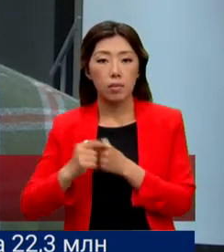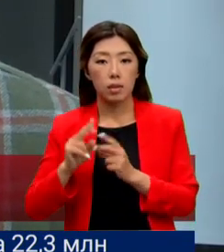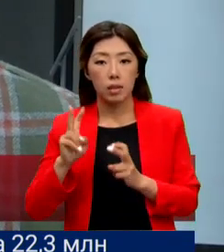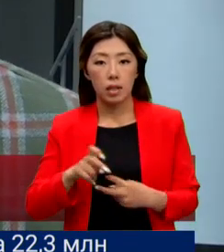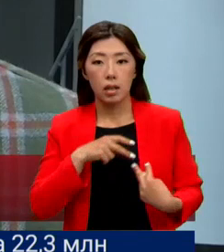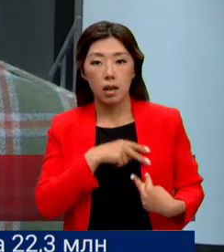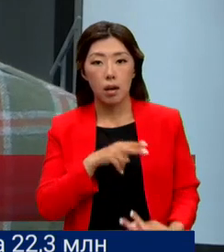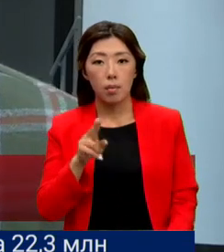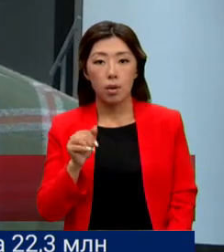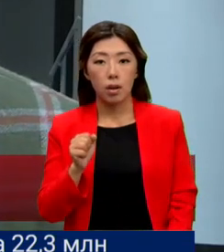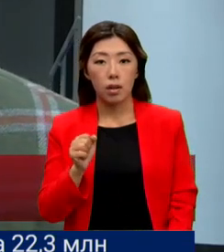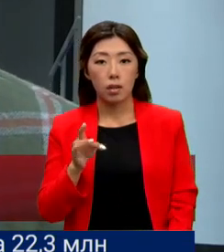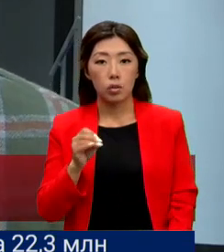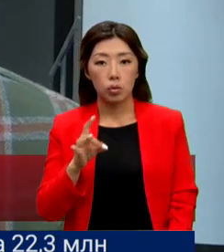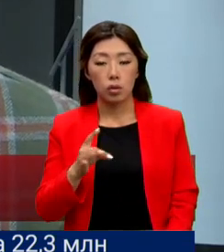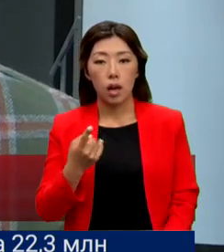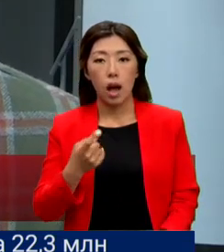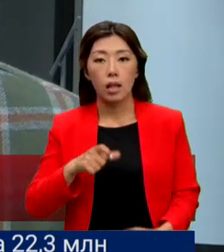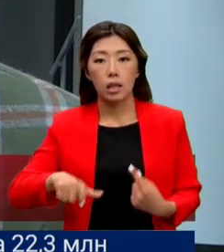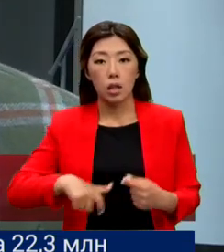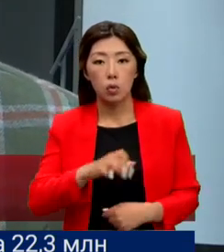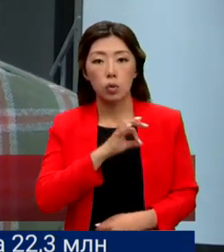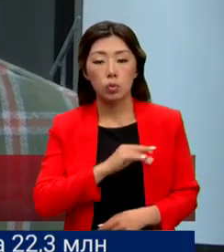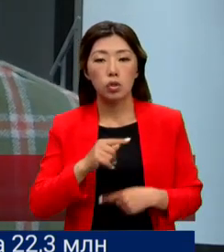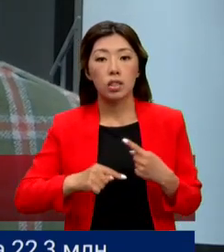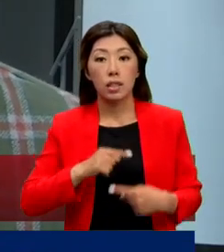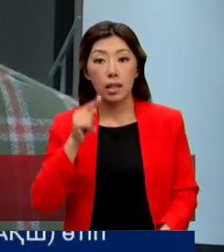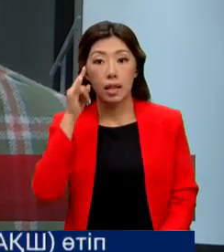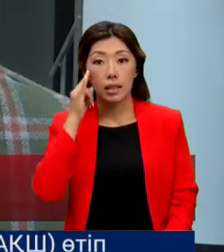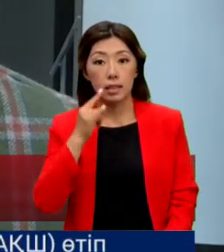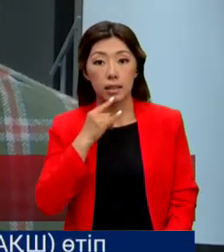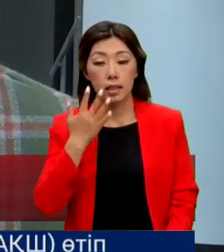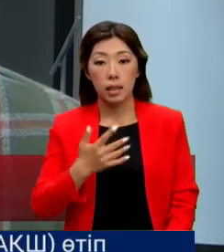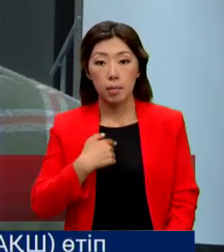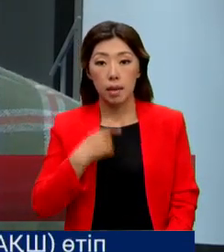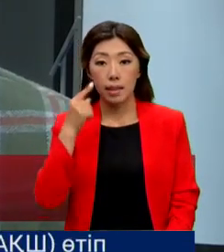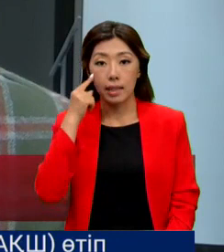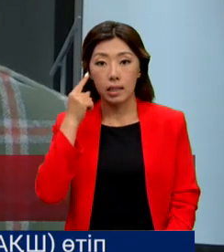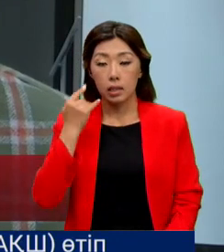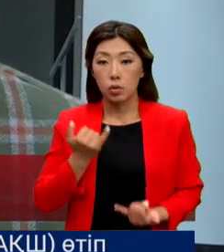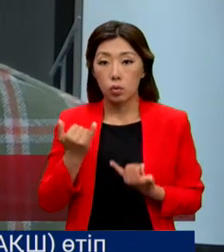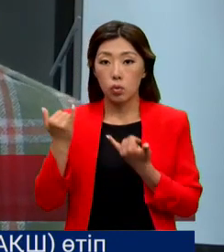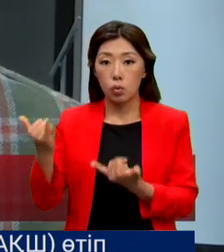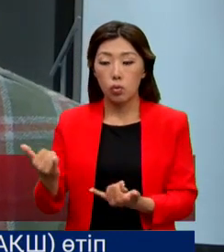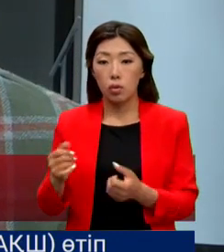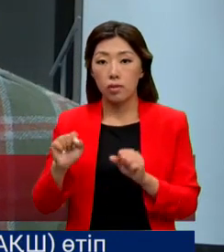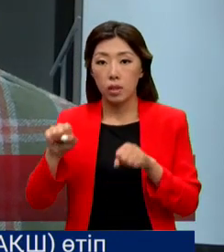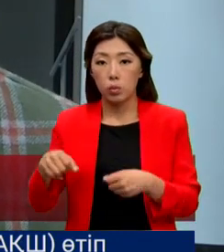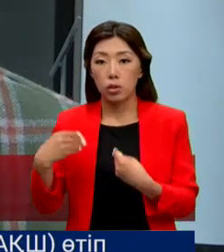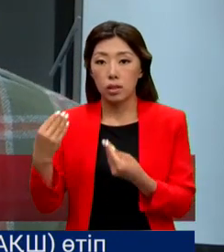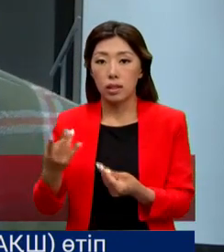торговый, а все дороги проходят через Казахстан. В этом плане, если мы кыргызской стороне будем идти навстречу, облегчать эти